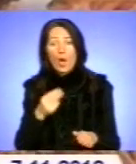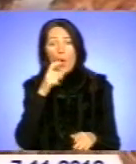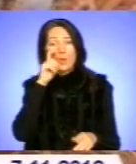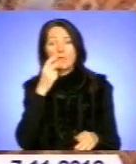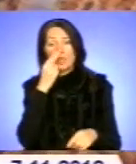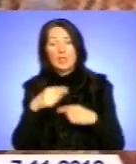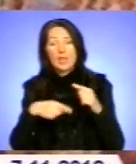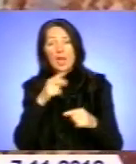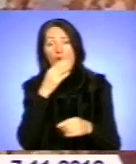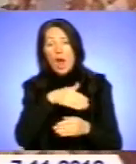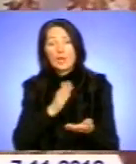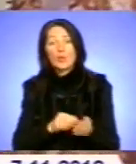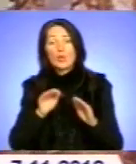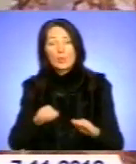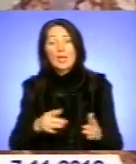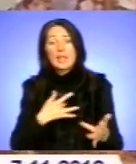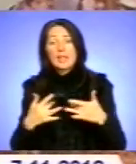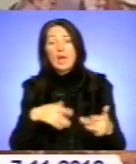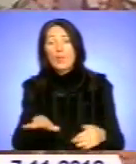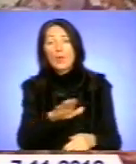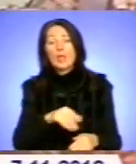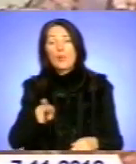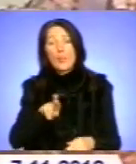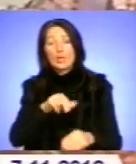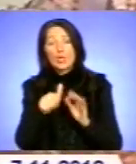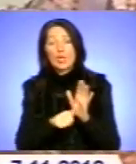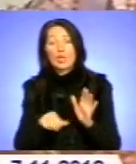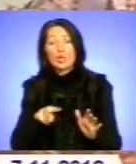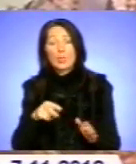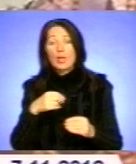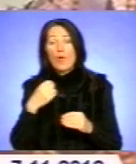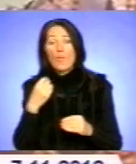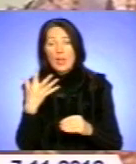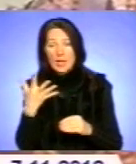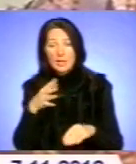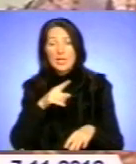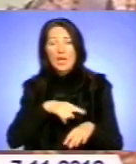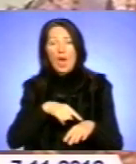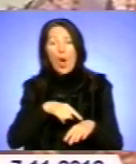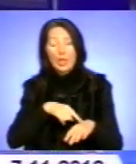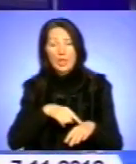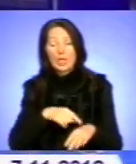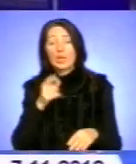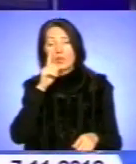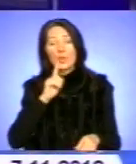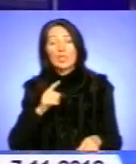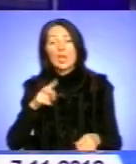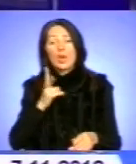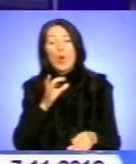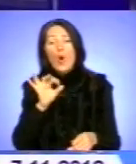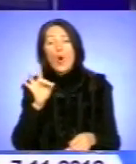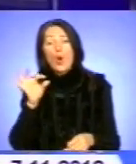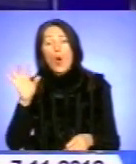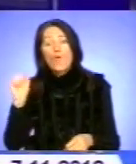театральному майдані у п'ятницю 16 листопада о 15-й годині. Смачний коровай із зерна нового врожаю